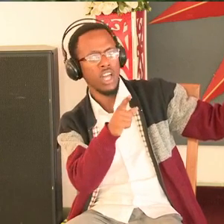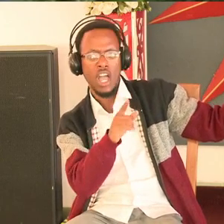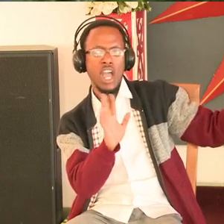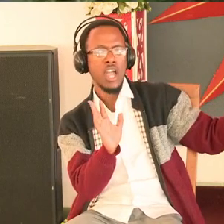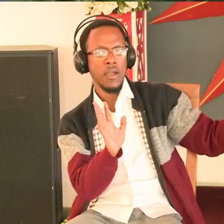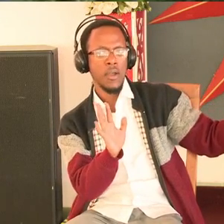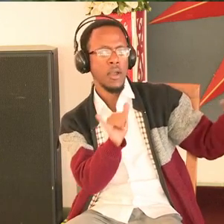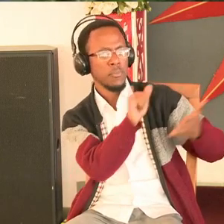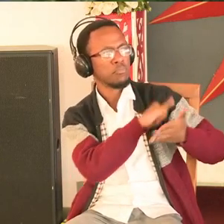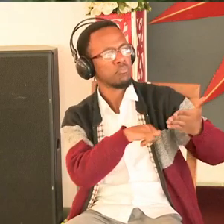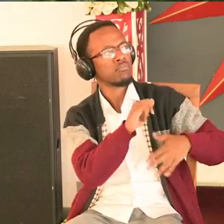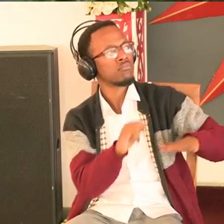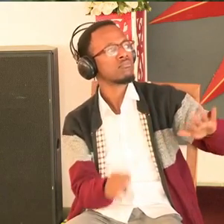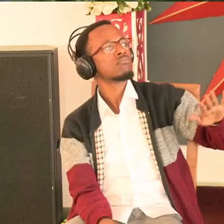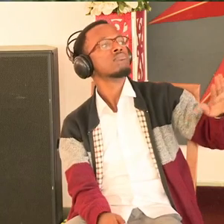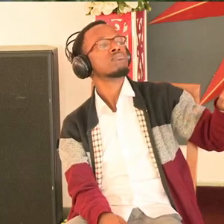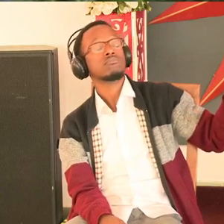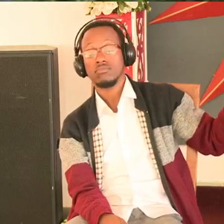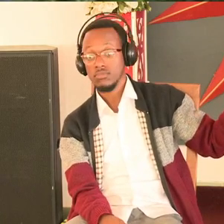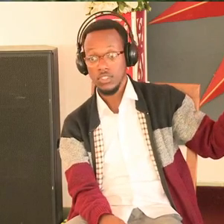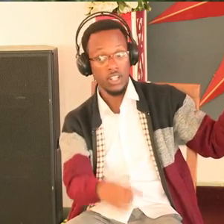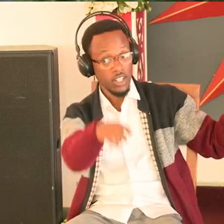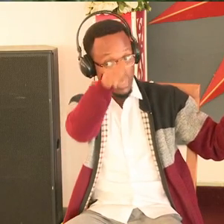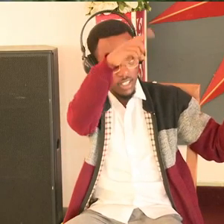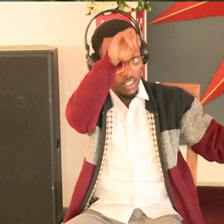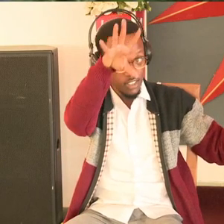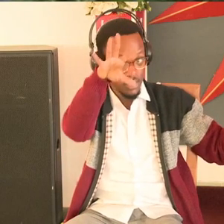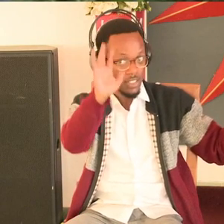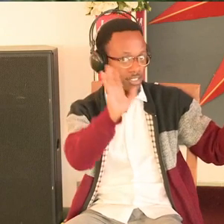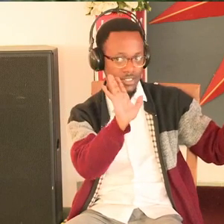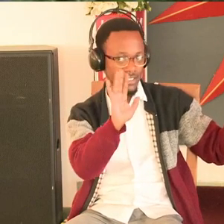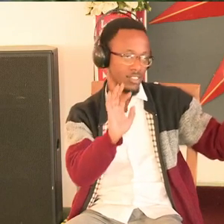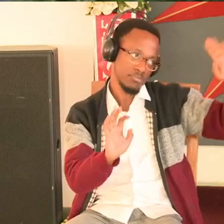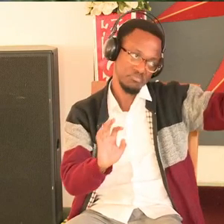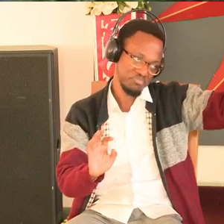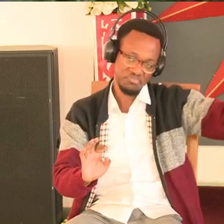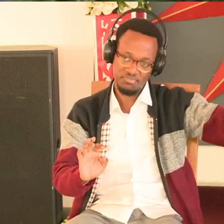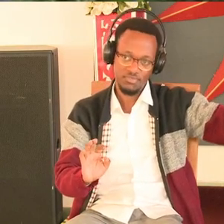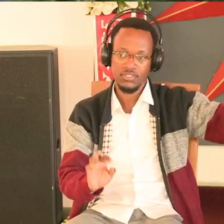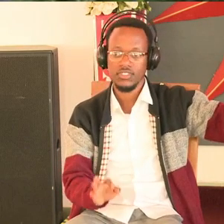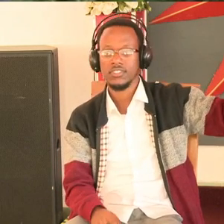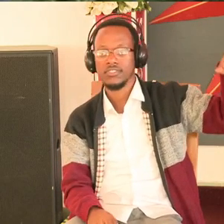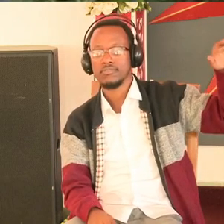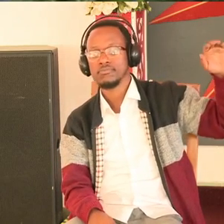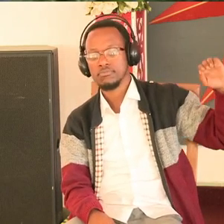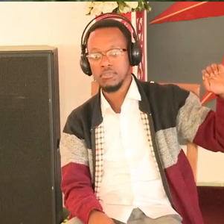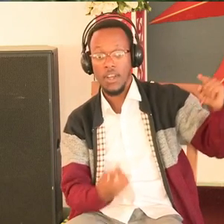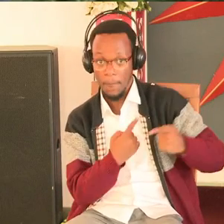noneho ndareba izuba ryari ritarakarasa